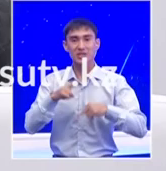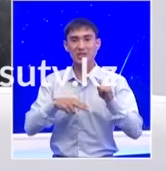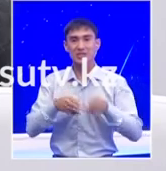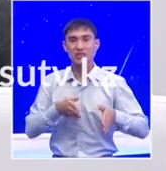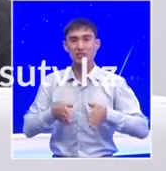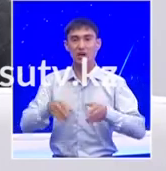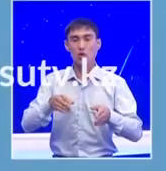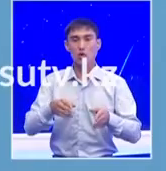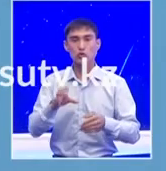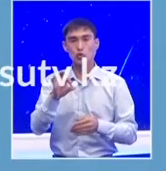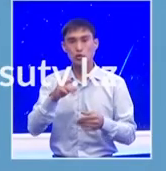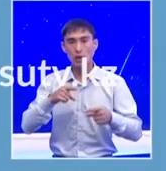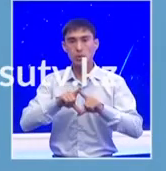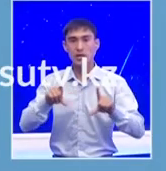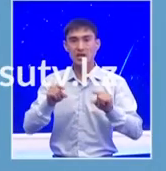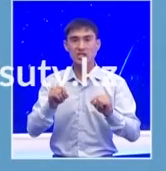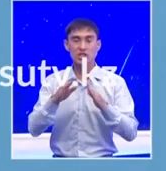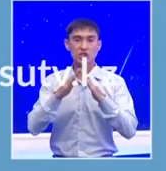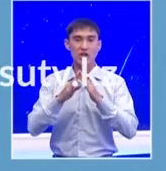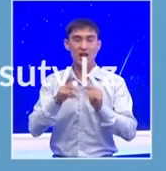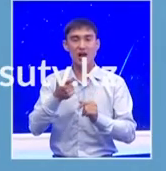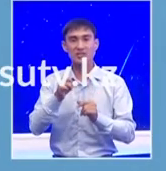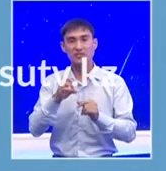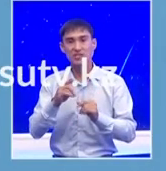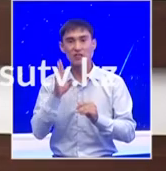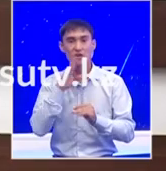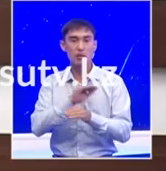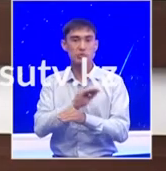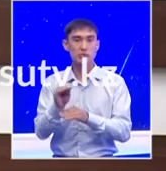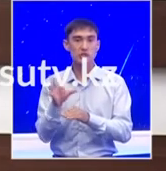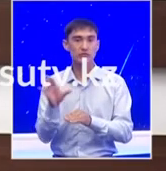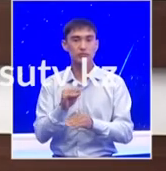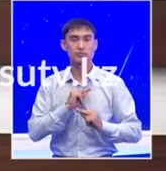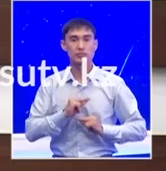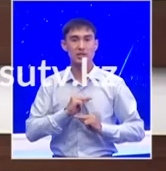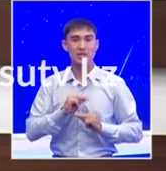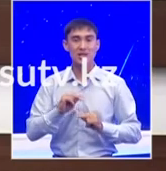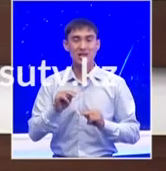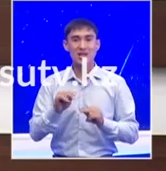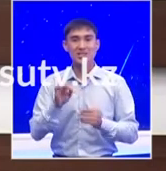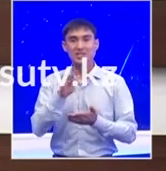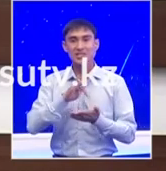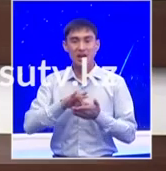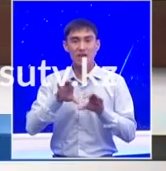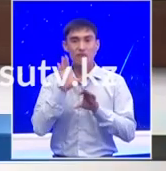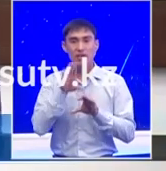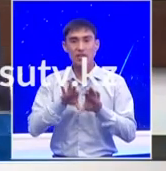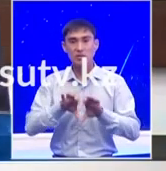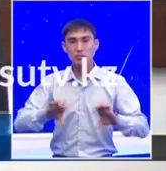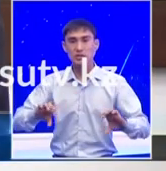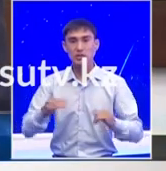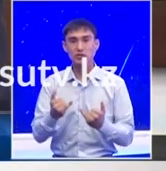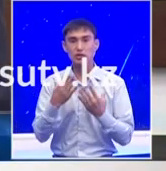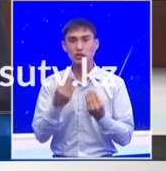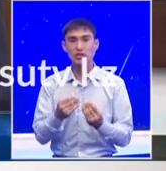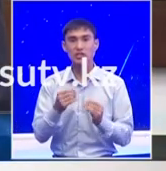автодорог, социальных объектов и жилья, газификация, водообеспечение. Уровень охвата централизованным водоснабжением на сегодняшний день